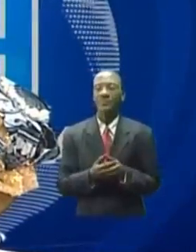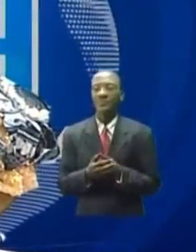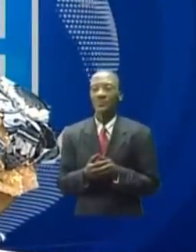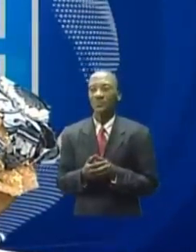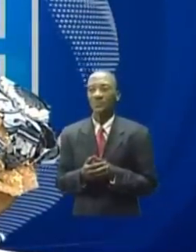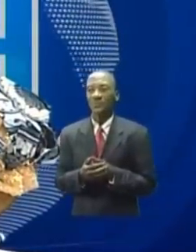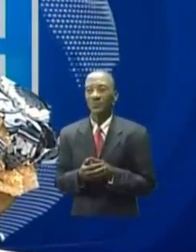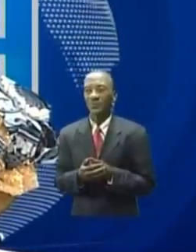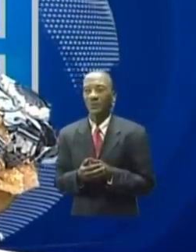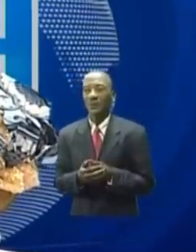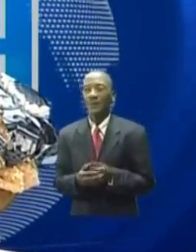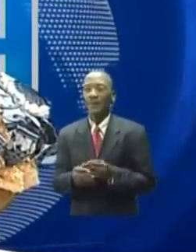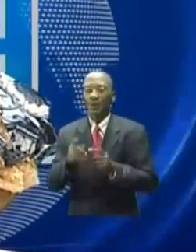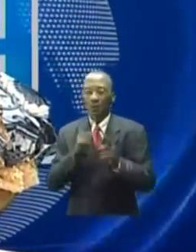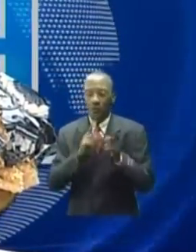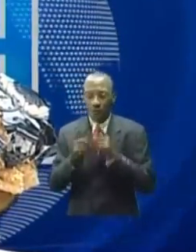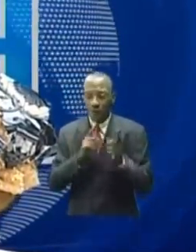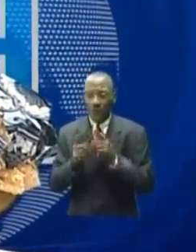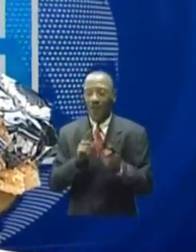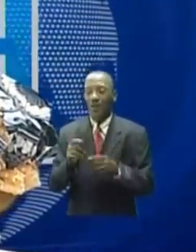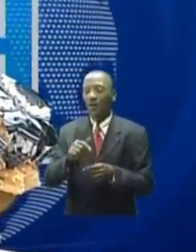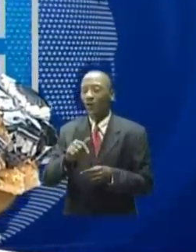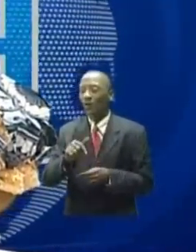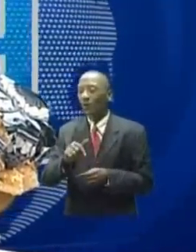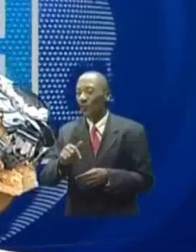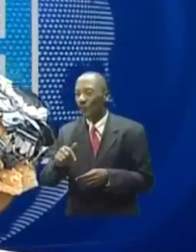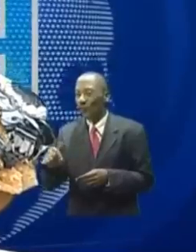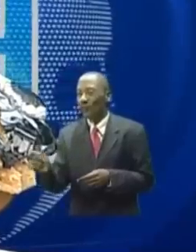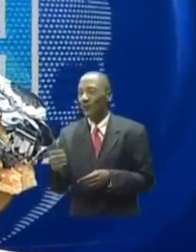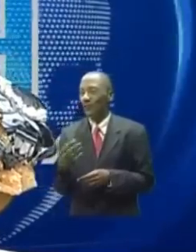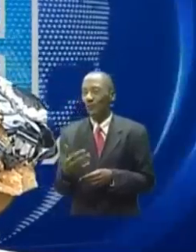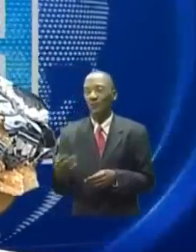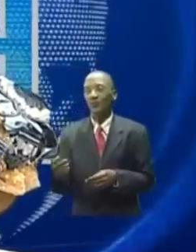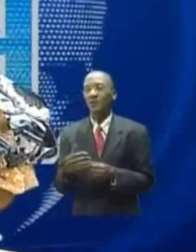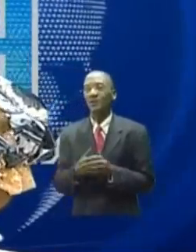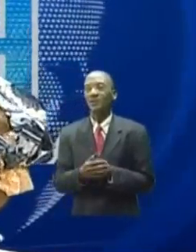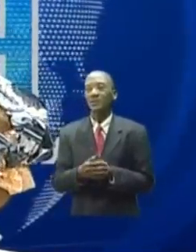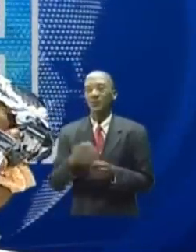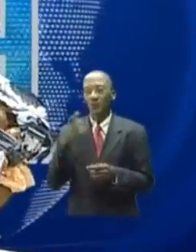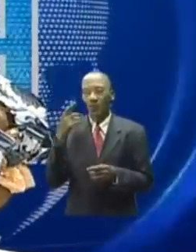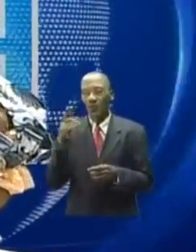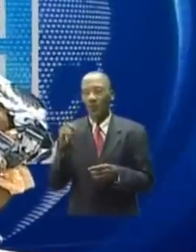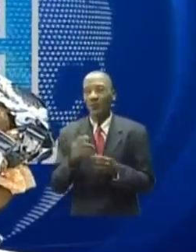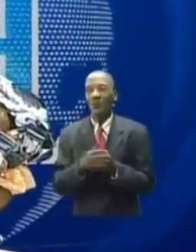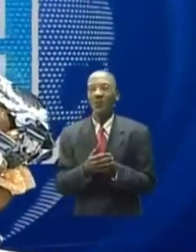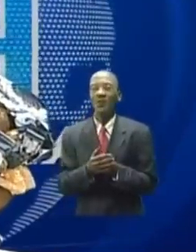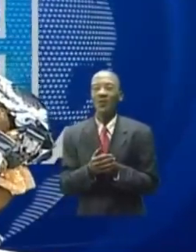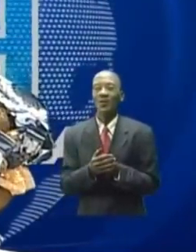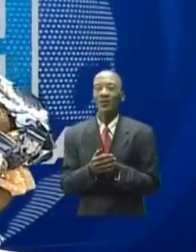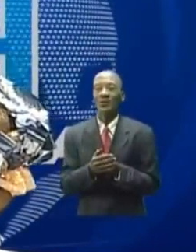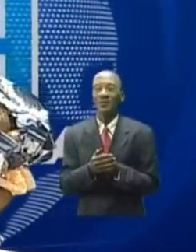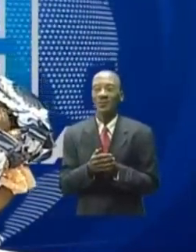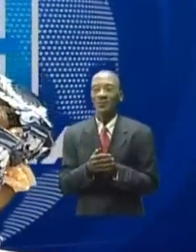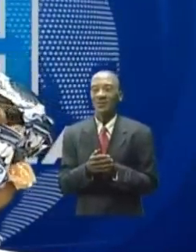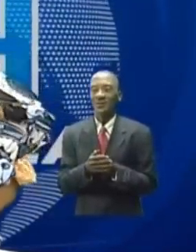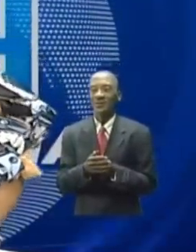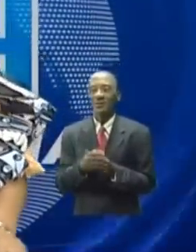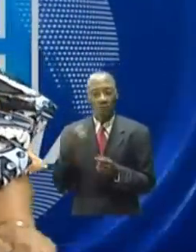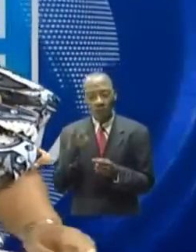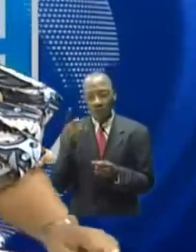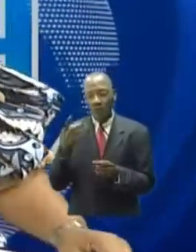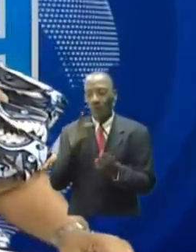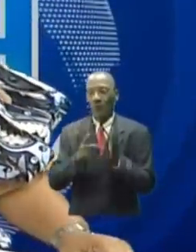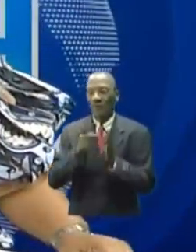la commune de la Gombe, qu'un imposant bâtiment est sorti de terre à l'hôpital général de référence de Kinshasa, ex-Mamayemo. De nombreux